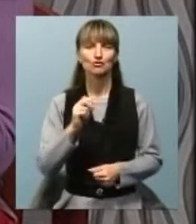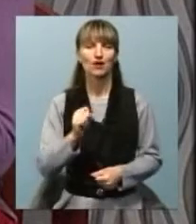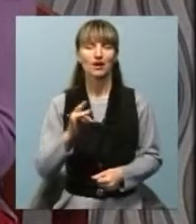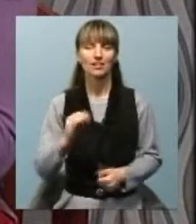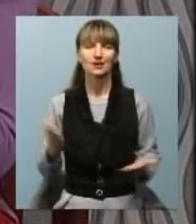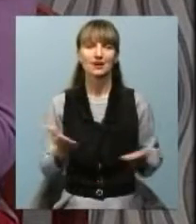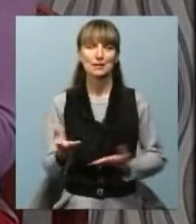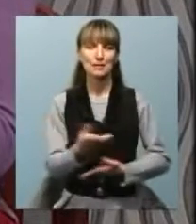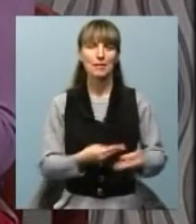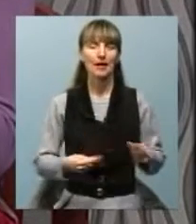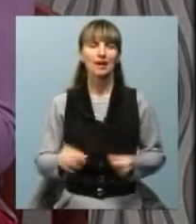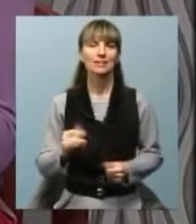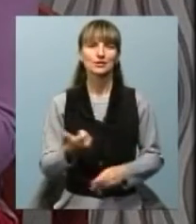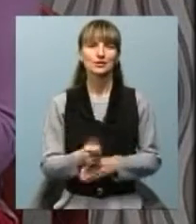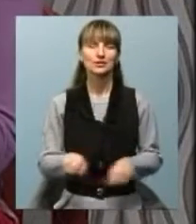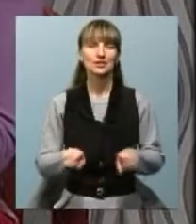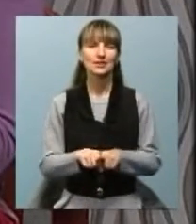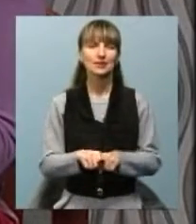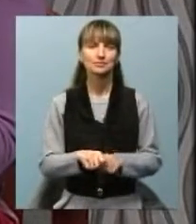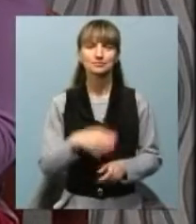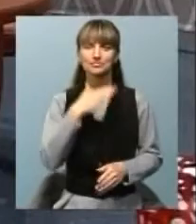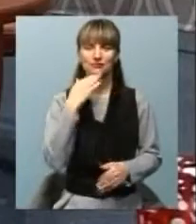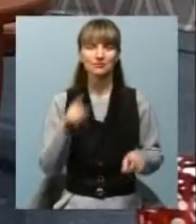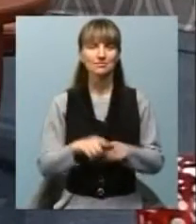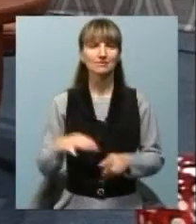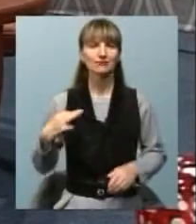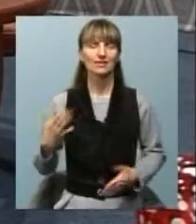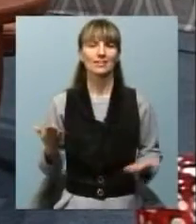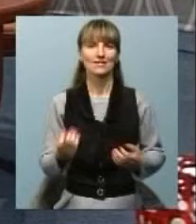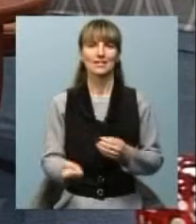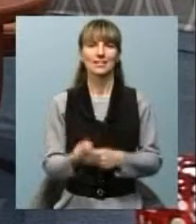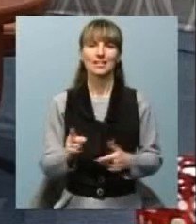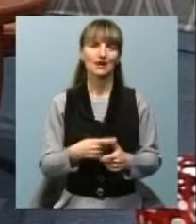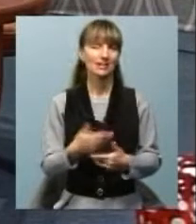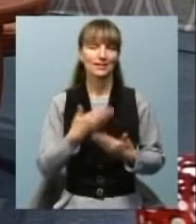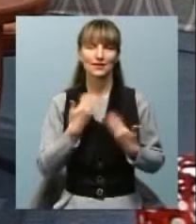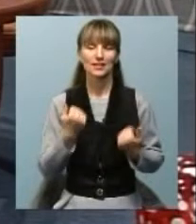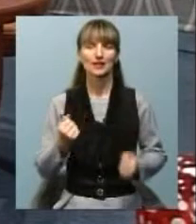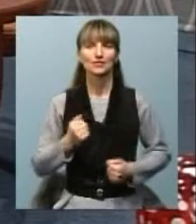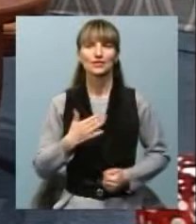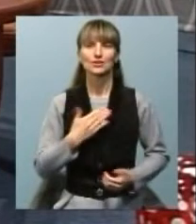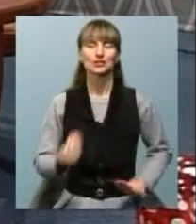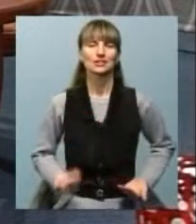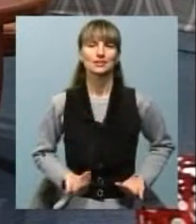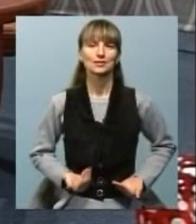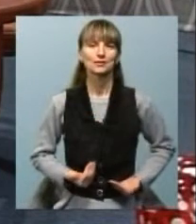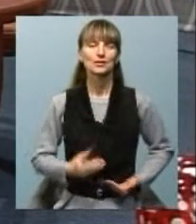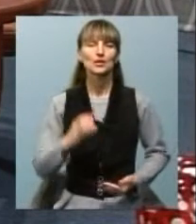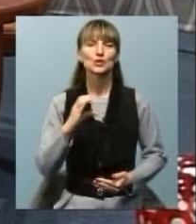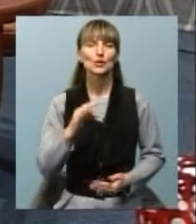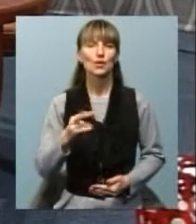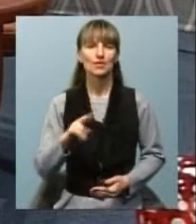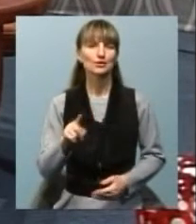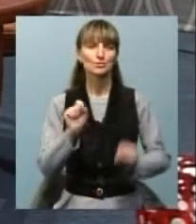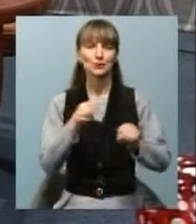якась певна магія, та й взагалі дуже такі багато таких речей, які виникають або не виникають, на жаль, у нашому житті. Соню, що